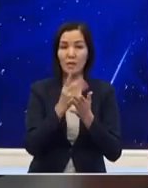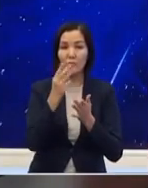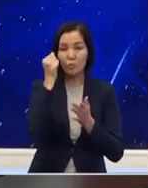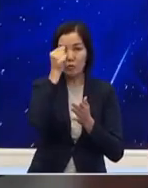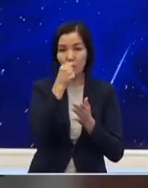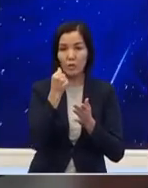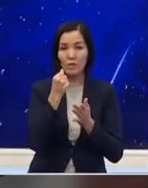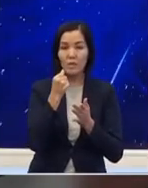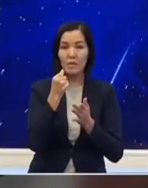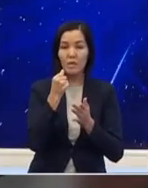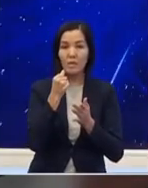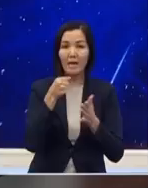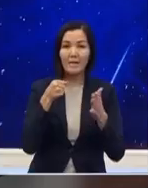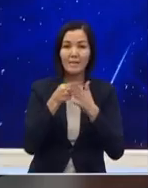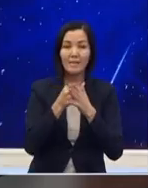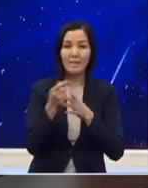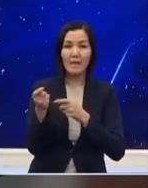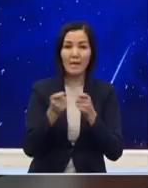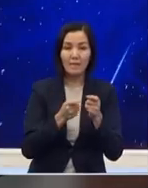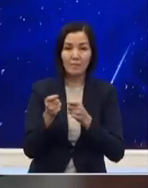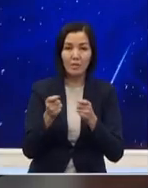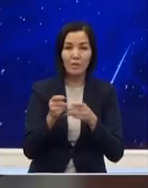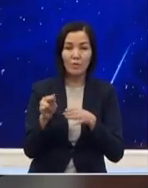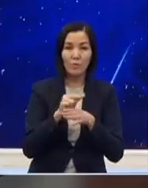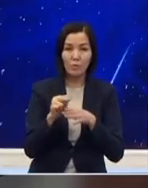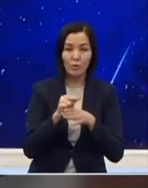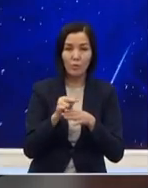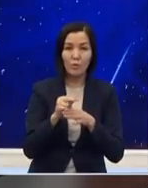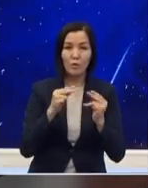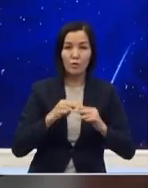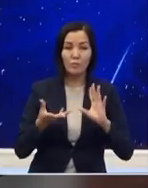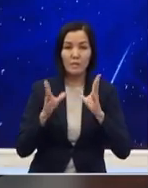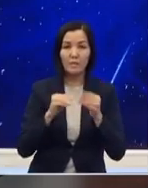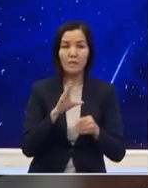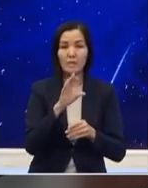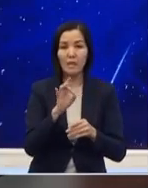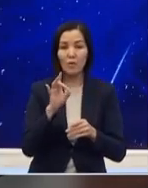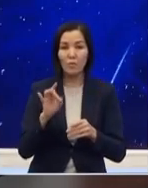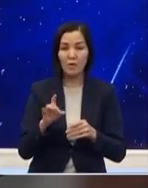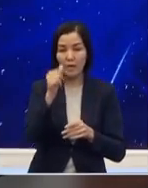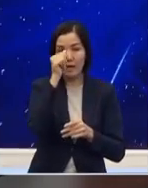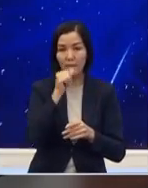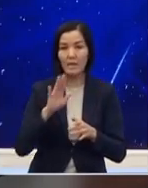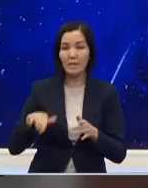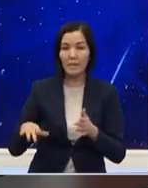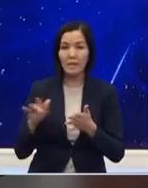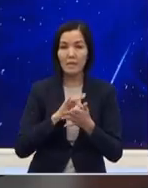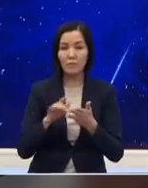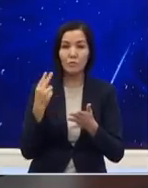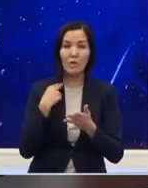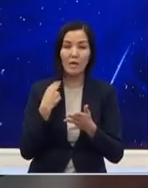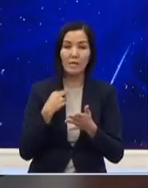Сол 3 жыл аралығындағы әкімшілендіру жұмыс негізінде егер сәуір айынан кейін де есепшоттарында